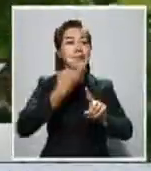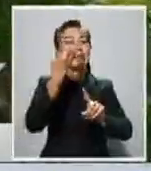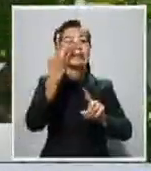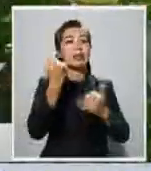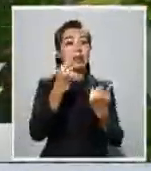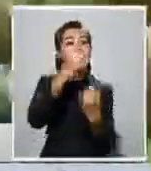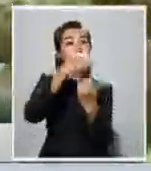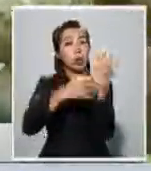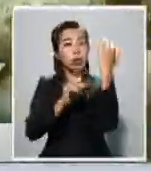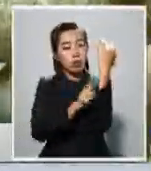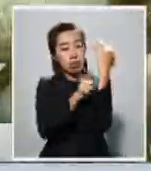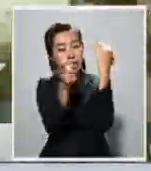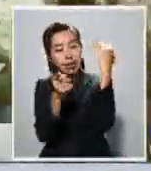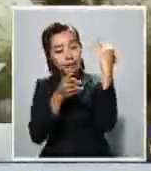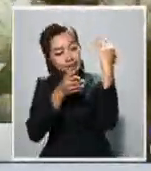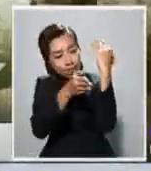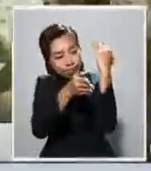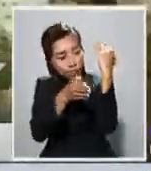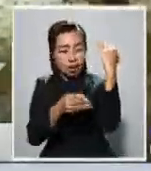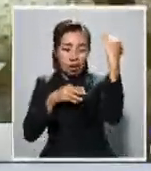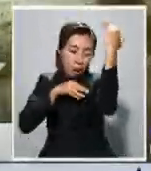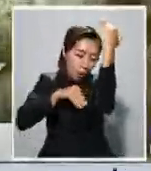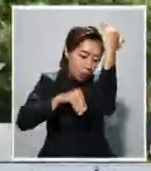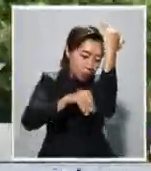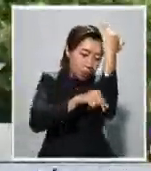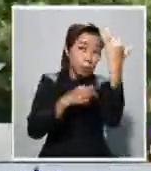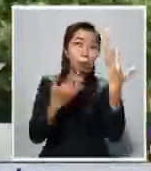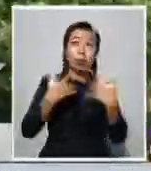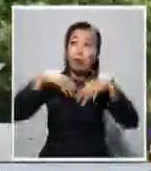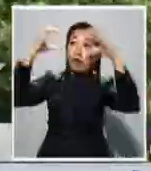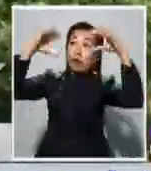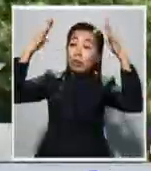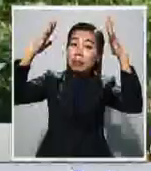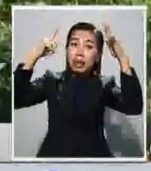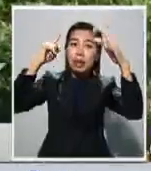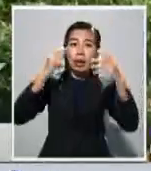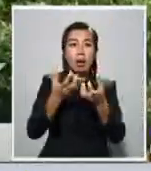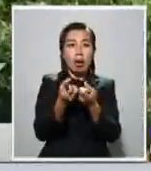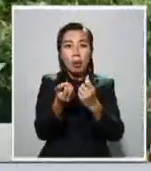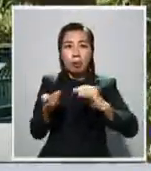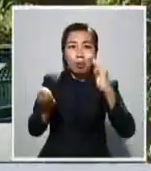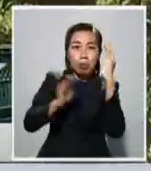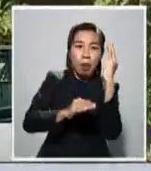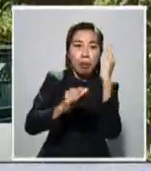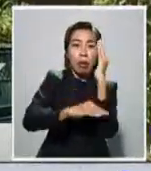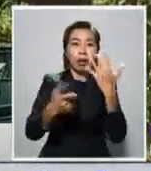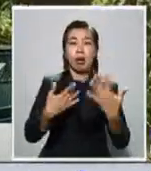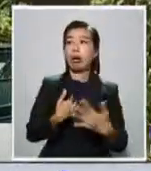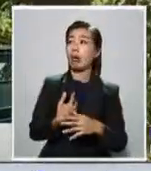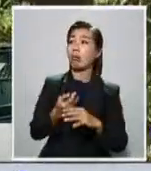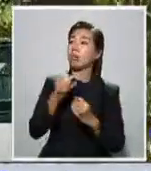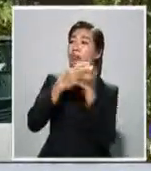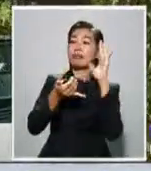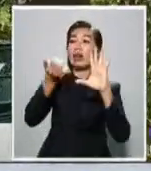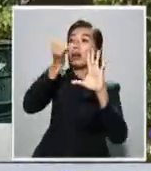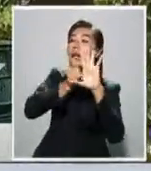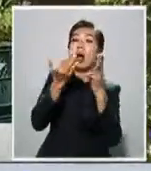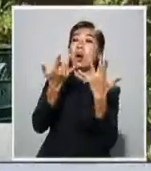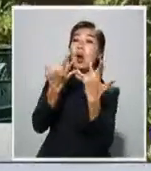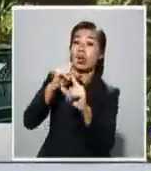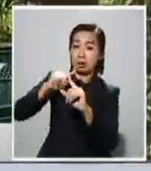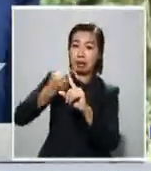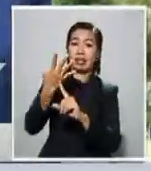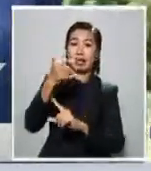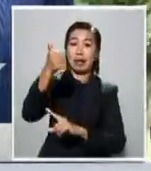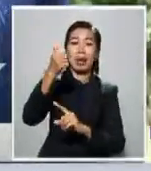ใส่ปุ๋ย โอ ้แล้วพอแล้งก็กางโคนนะคะ เหรอ ค่ะ นั่นผมอยู่รอข้างบนนี่รอกินถึงเดือนเมษาเลยได้ไหมไ